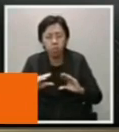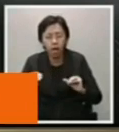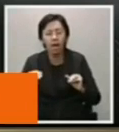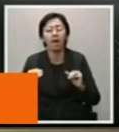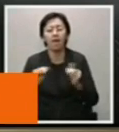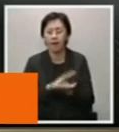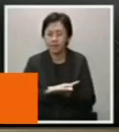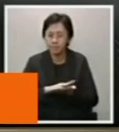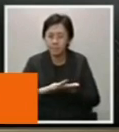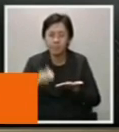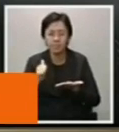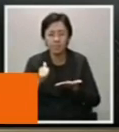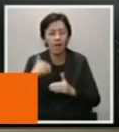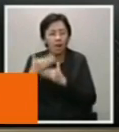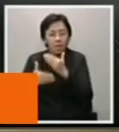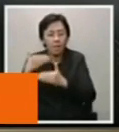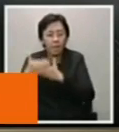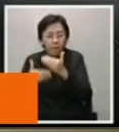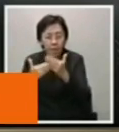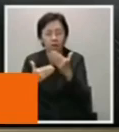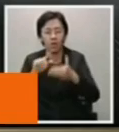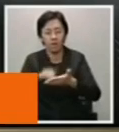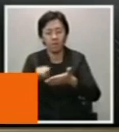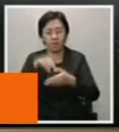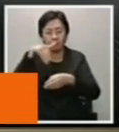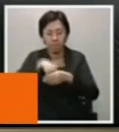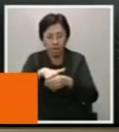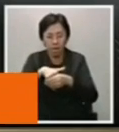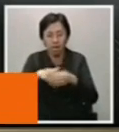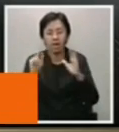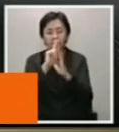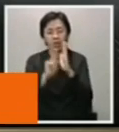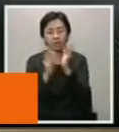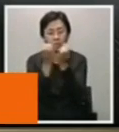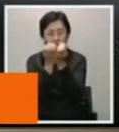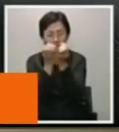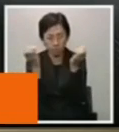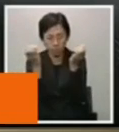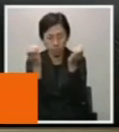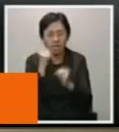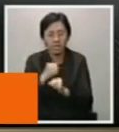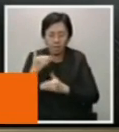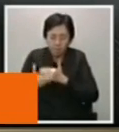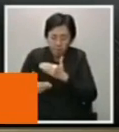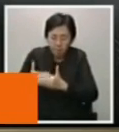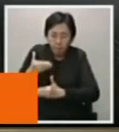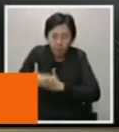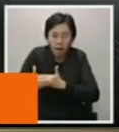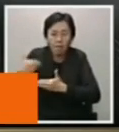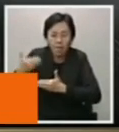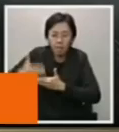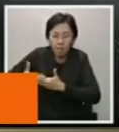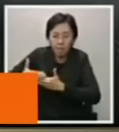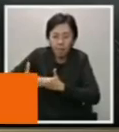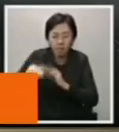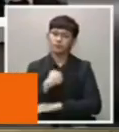งทันทีนะคะด้วยท่าทีที่ยิ้มแย้มปฏิเสธข้อกล่าวหาการกระทำทุจริตเพราะเป็นปัญหาที่สร้างความเสียหายในอดีตและมีบาง